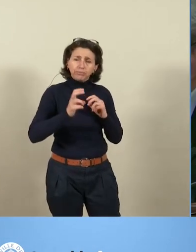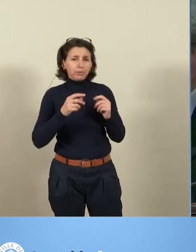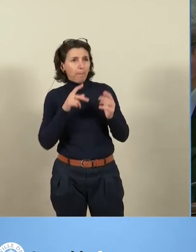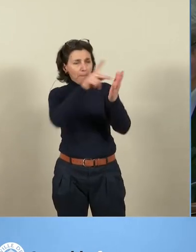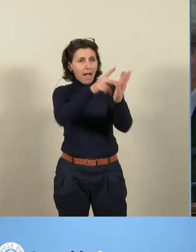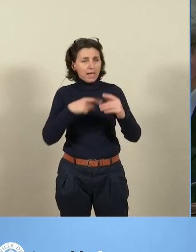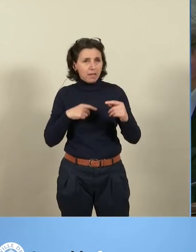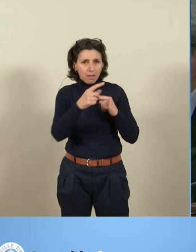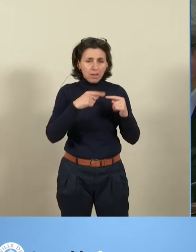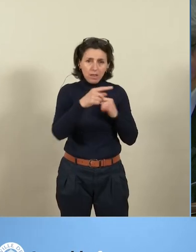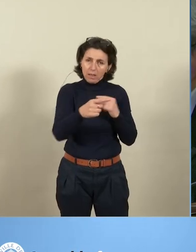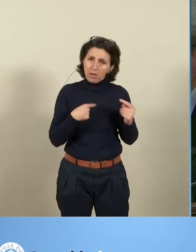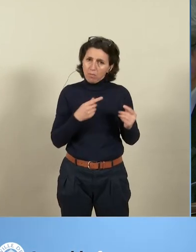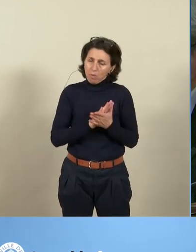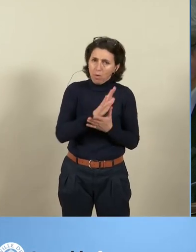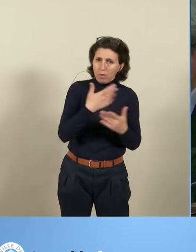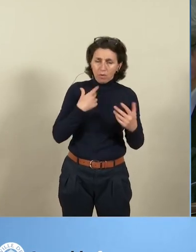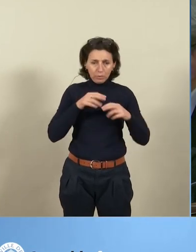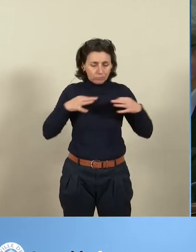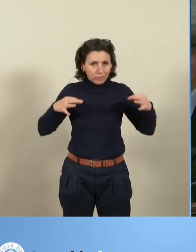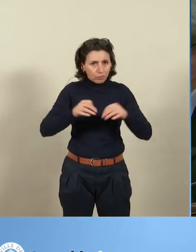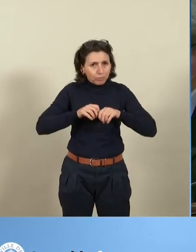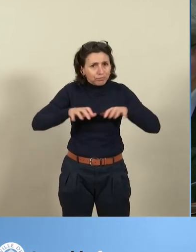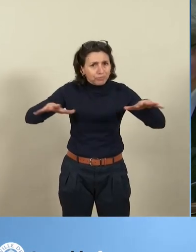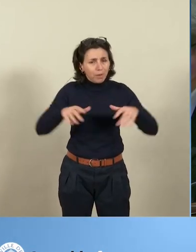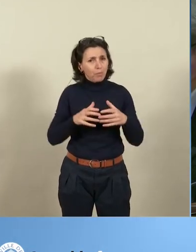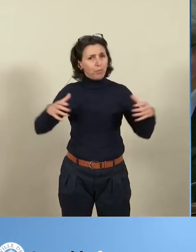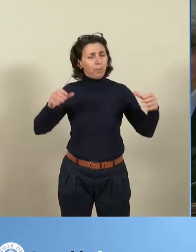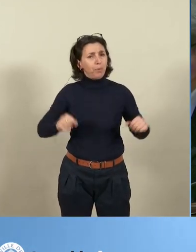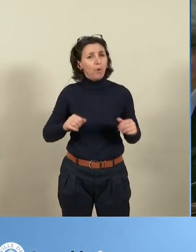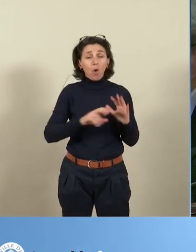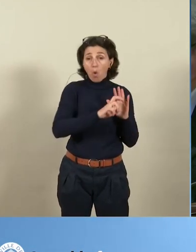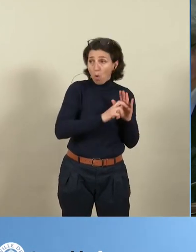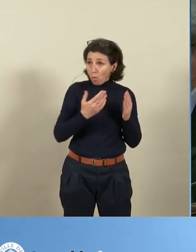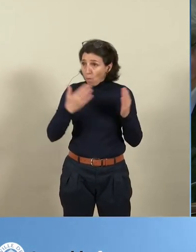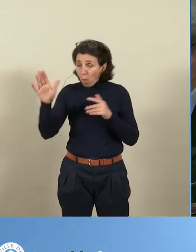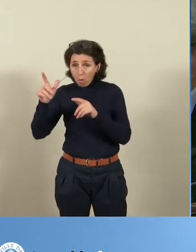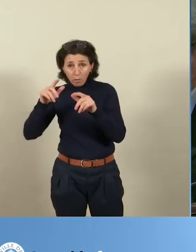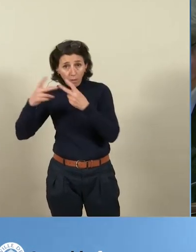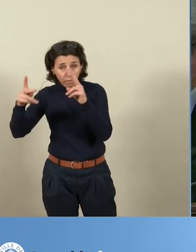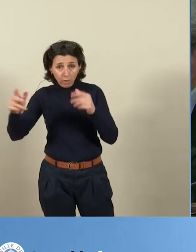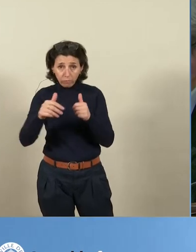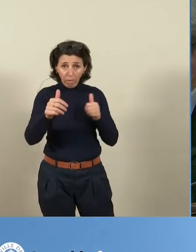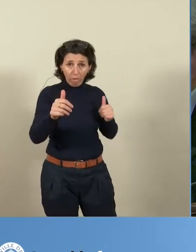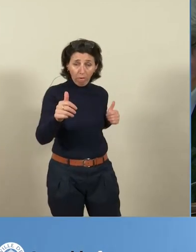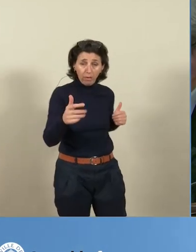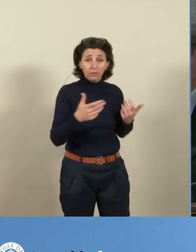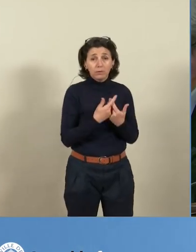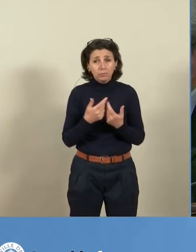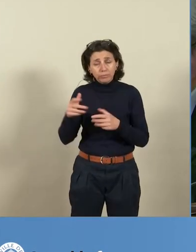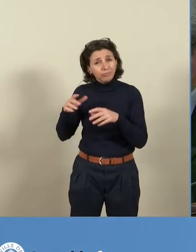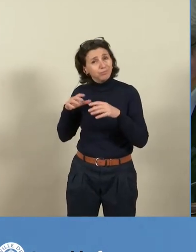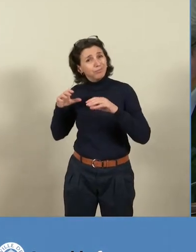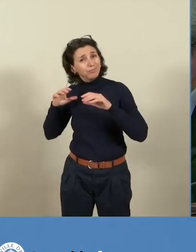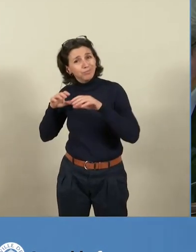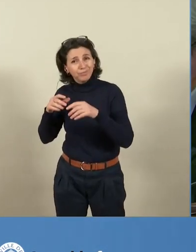pour un territoire en la matière Grenoble a pris du retard sur les autres métropoles qui se sont mobilisées pour obtenir des